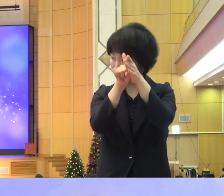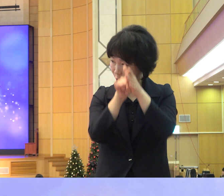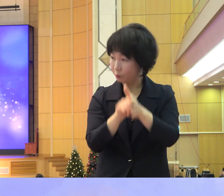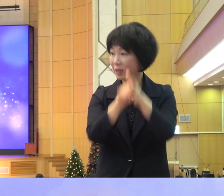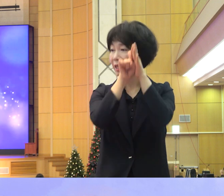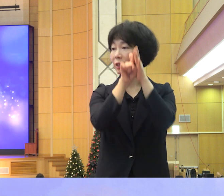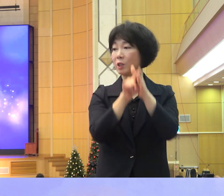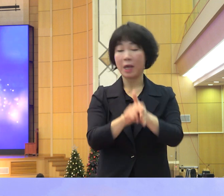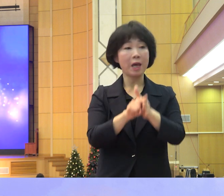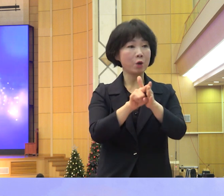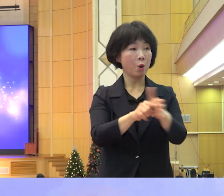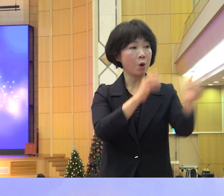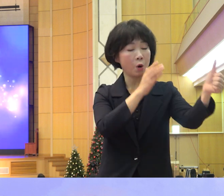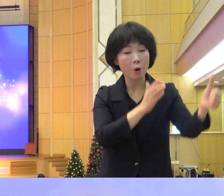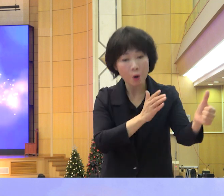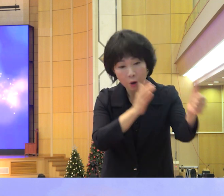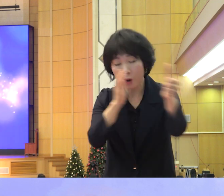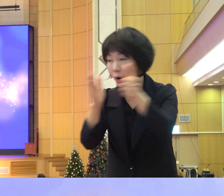예수